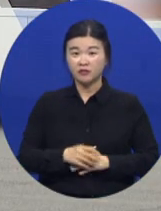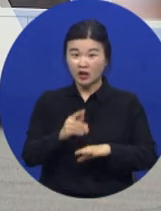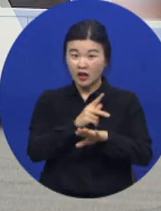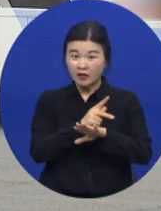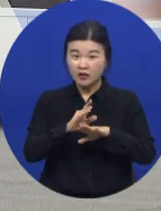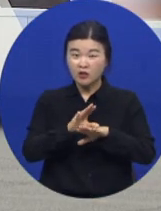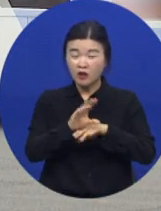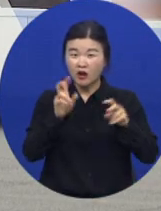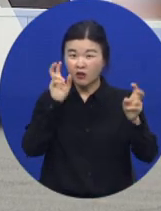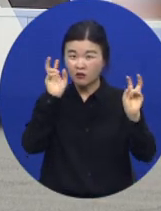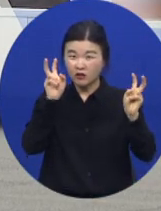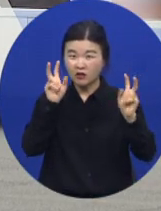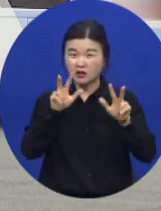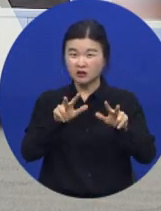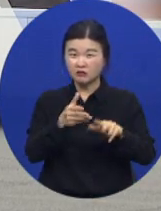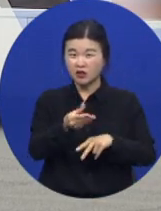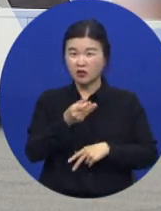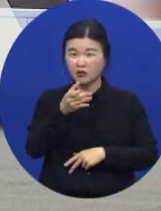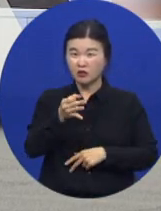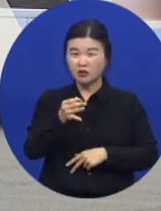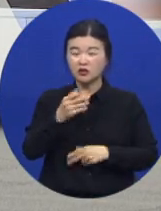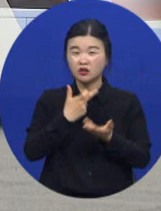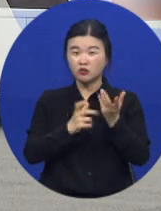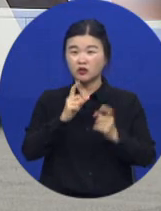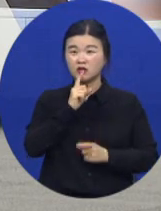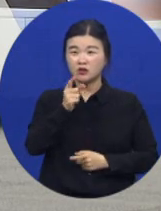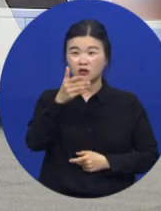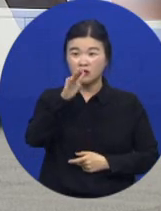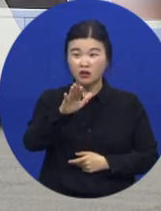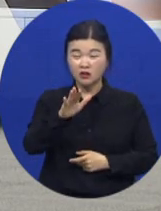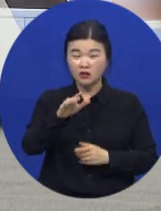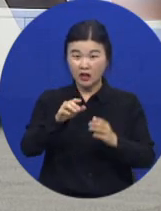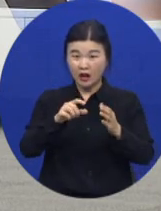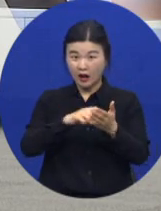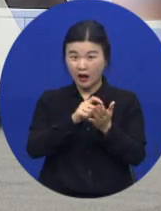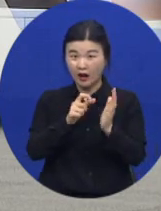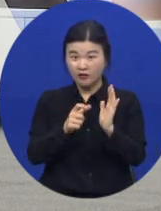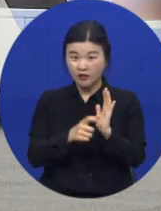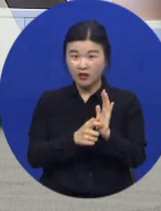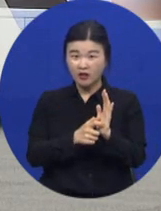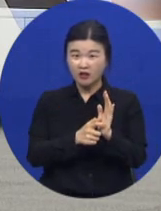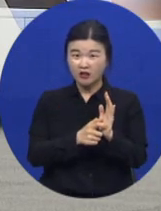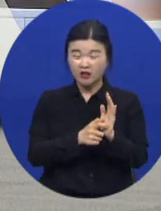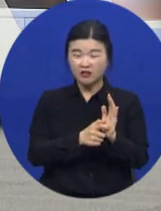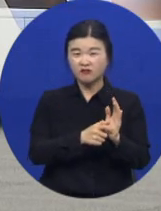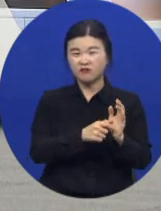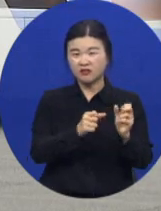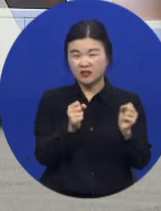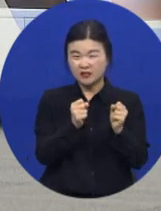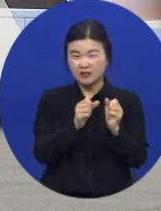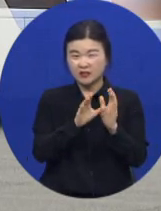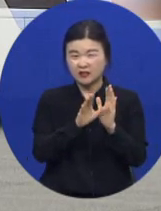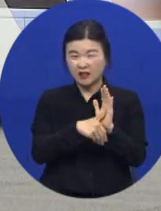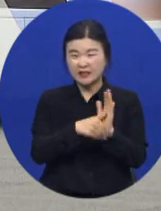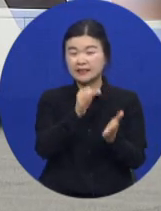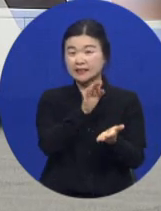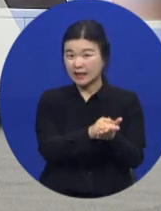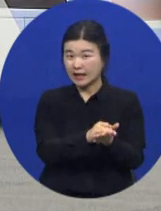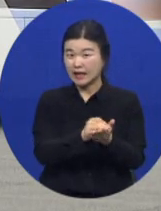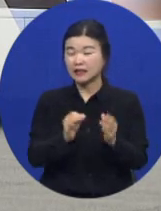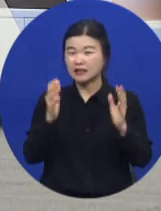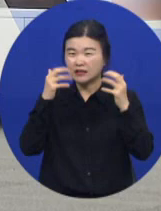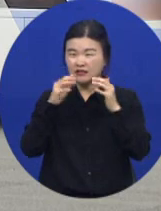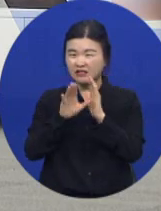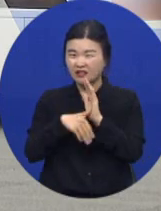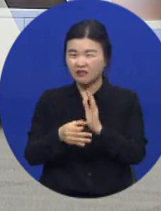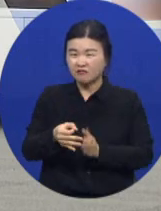렌터카 업체들은 대여 요금을 제주도에 신고하는데요. 그 범위 안에서 비수기에는 싸게, 성수기에는 비싸게 차를